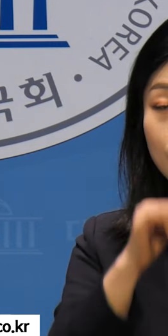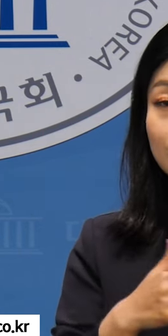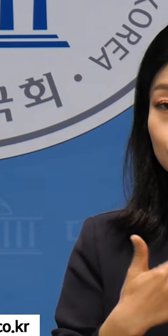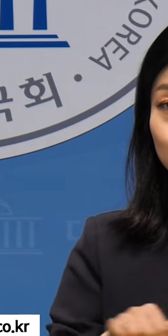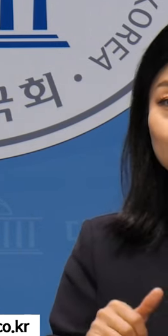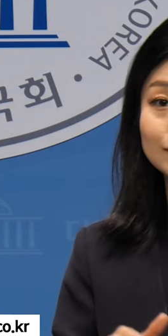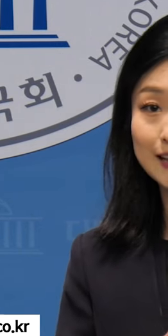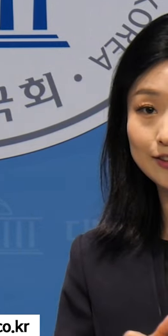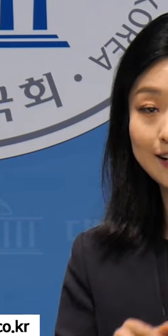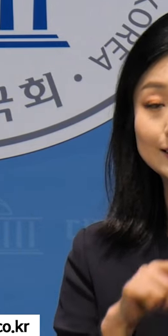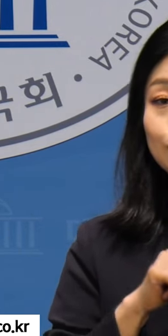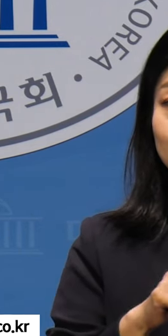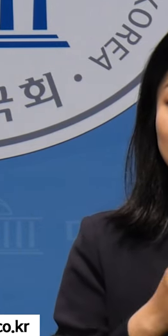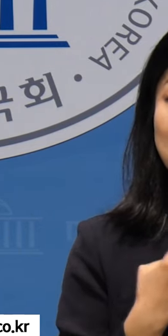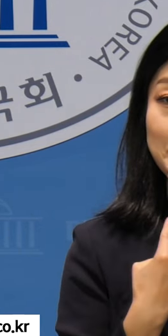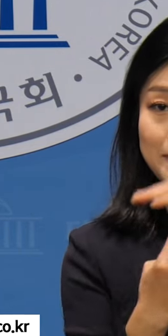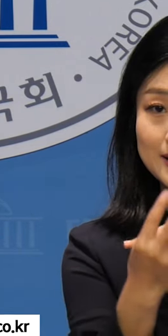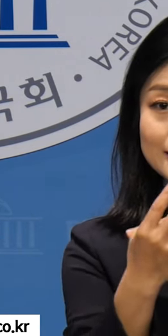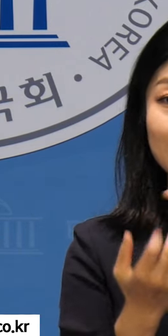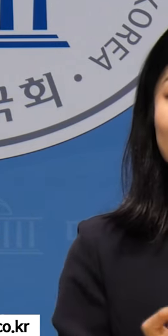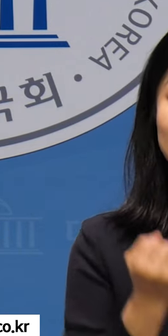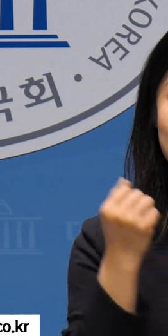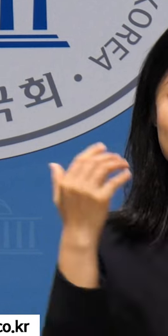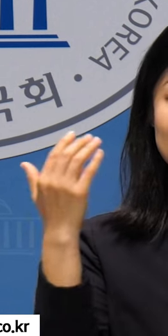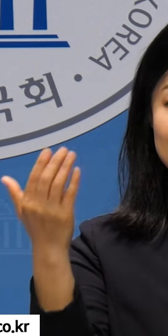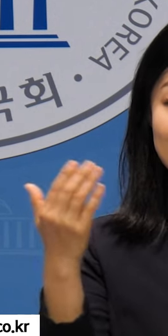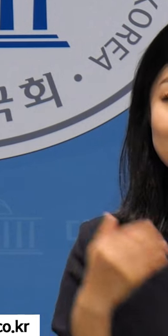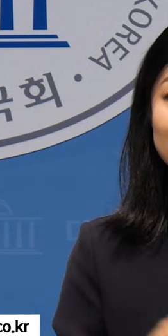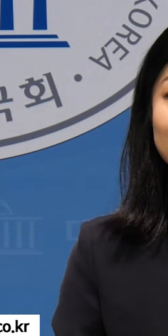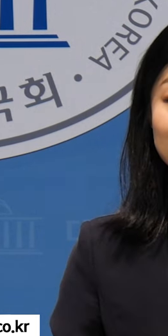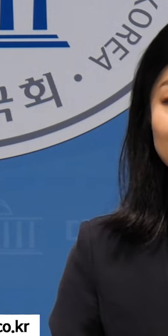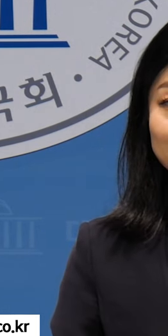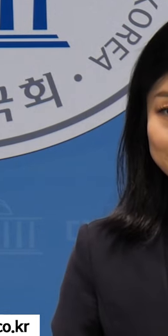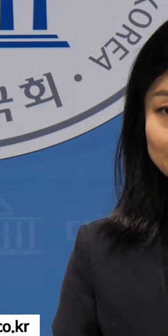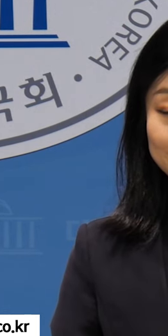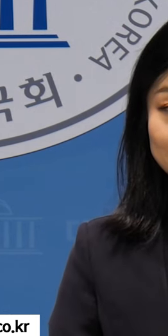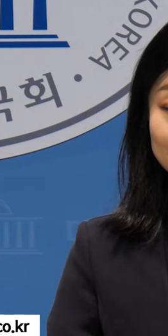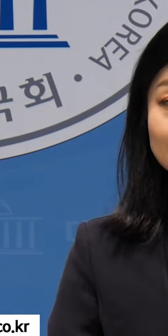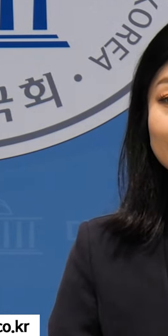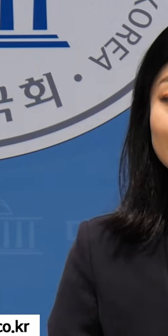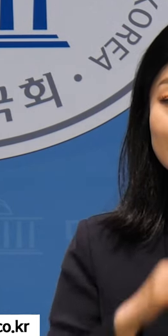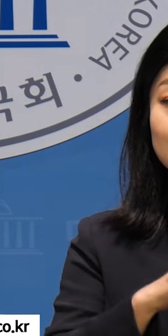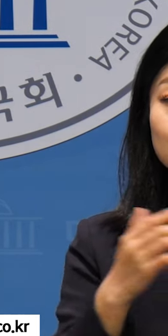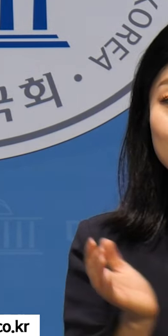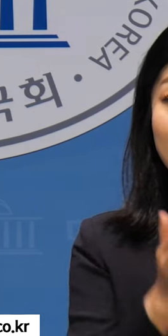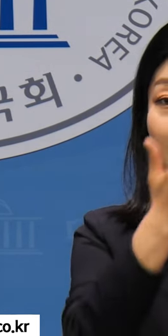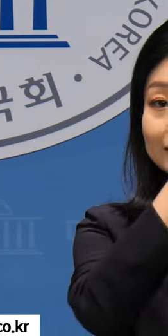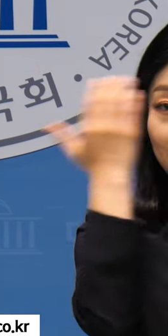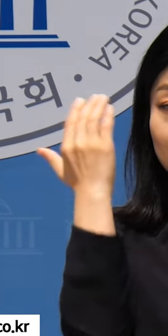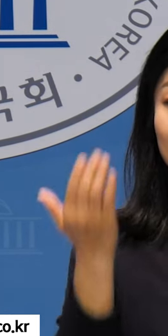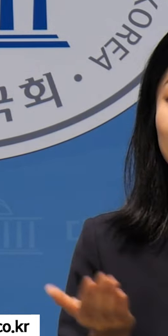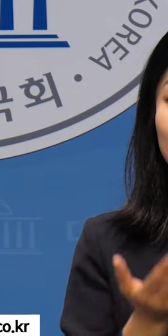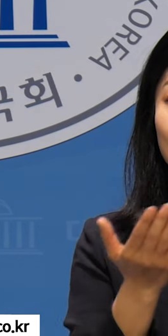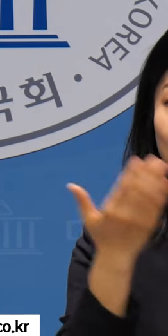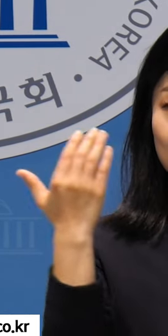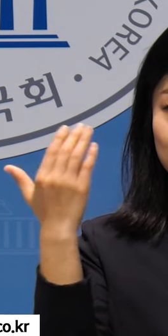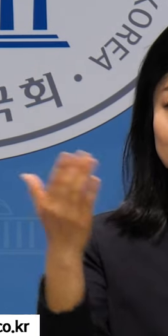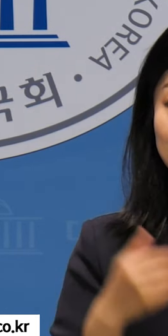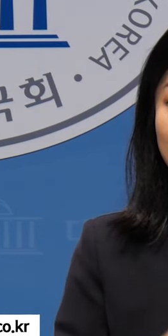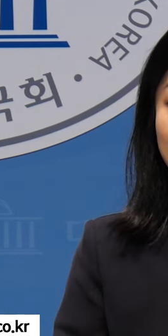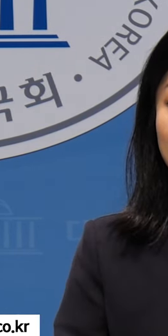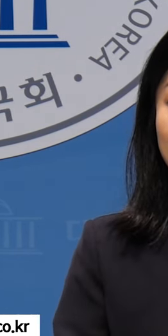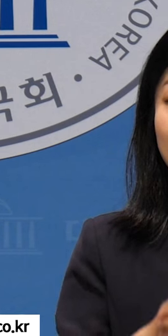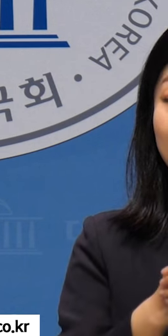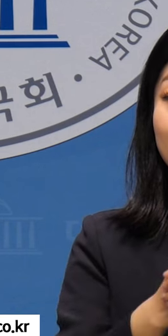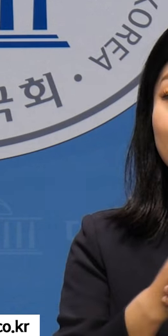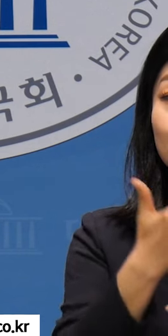가지 구체적인 비전을 밝히고자 합니다. 첫째, 진짜 민주당 청년을 키우겠습니다. 유구한